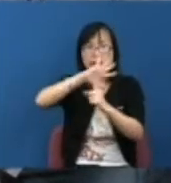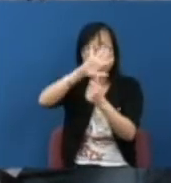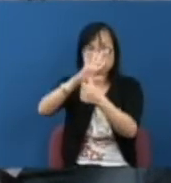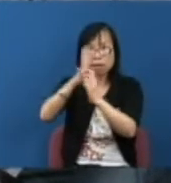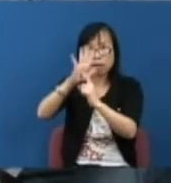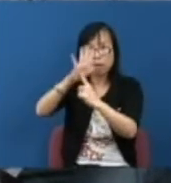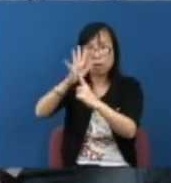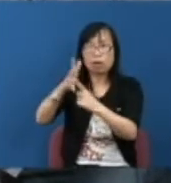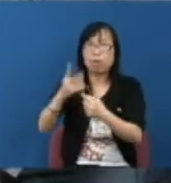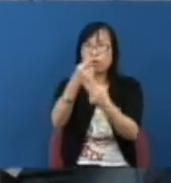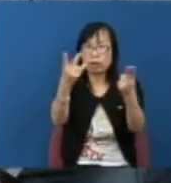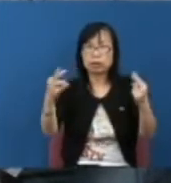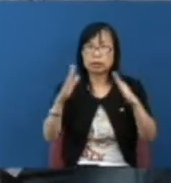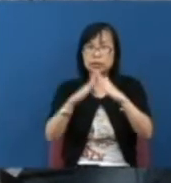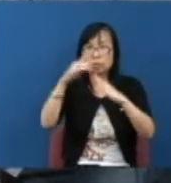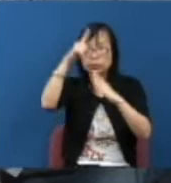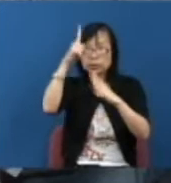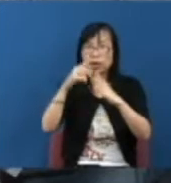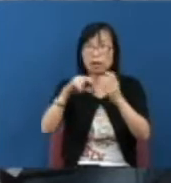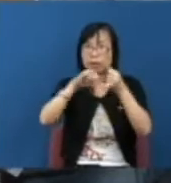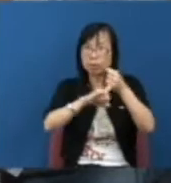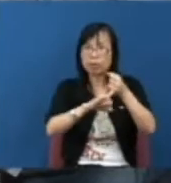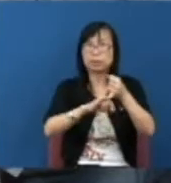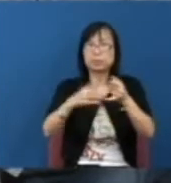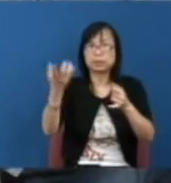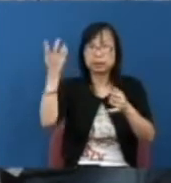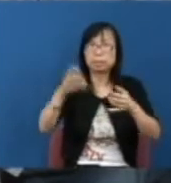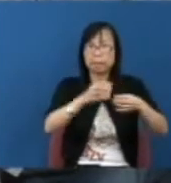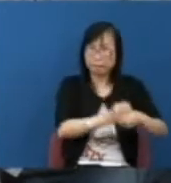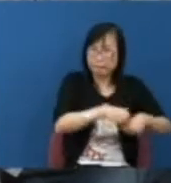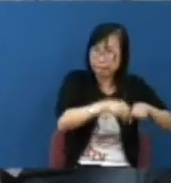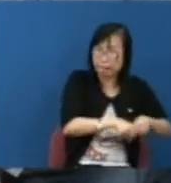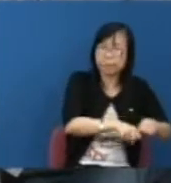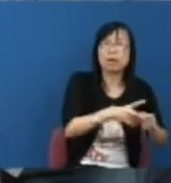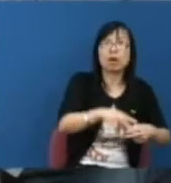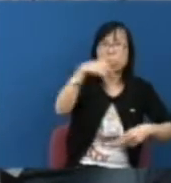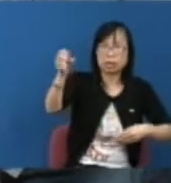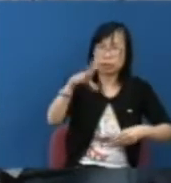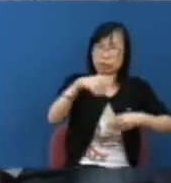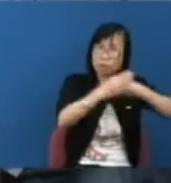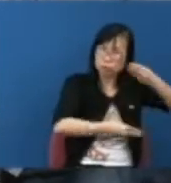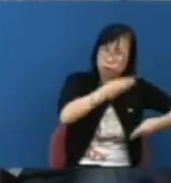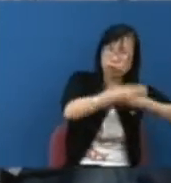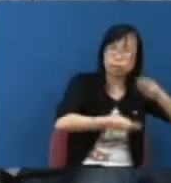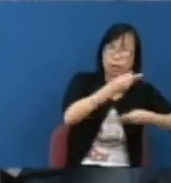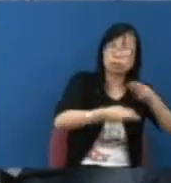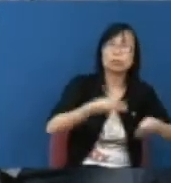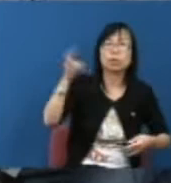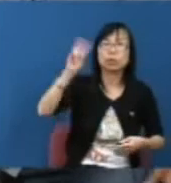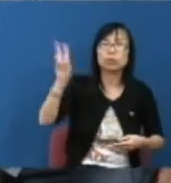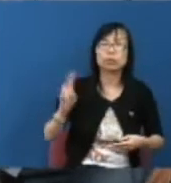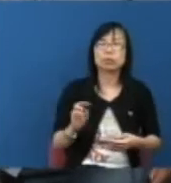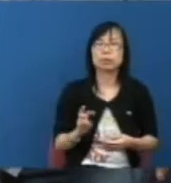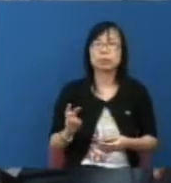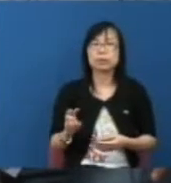綠色屋頂啊、掛件啊、熱泵啊，甚至乎阿波頭先提到嗰啲循環再造嗰啲循環再用水嗰樣嗰啲系統